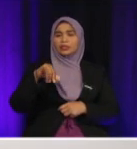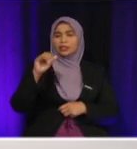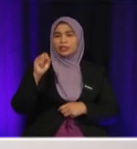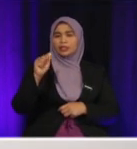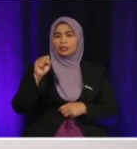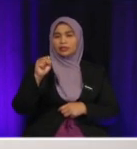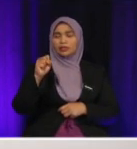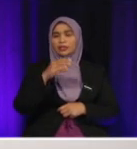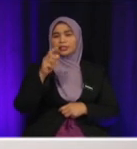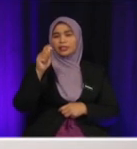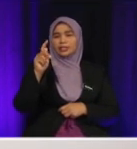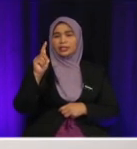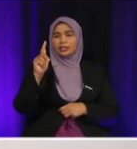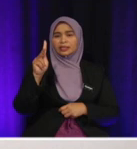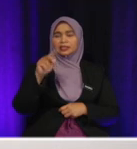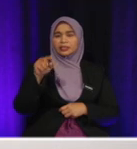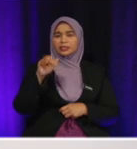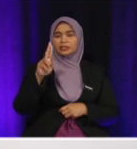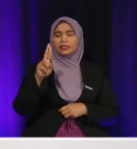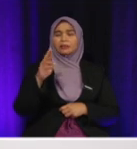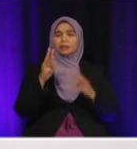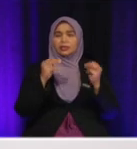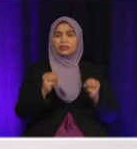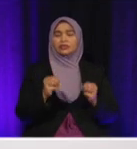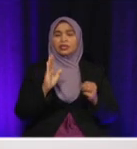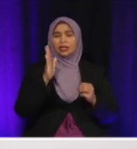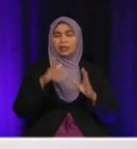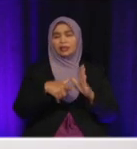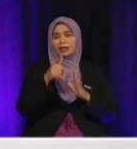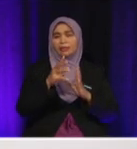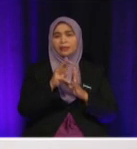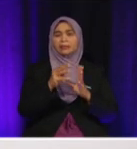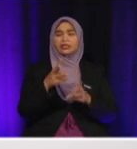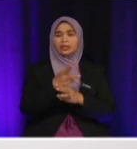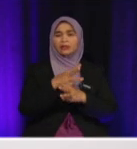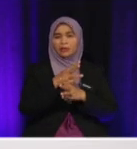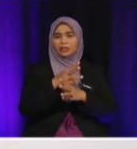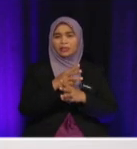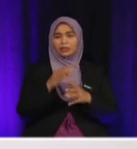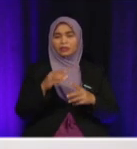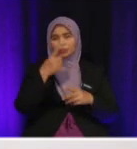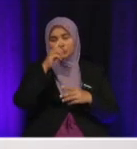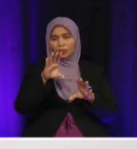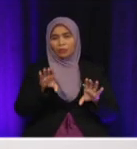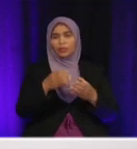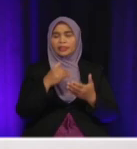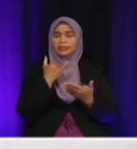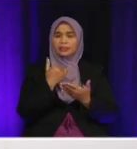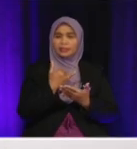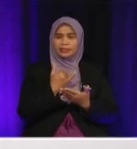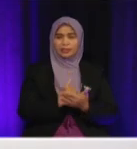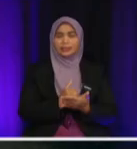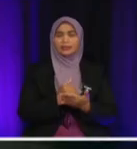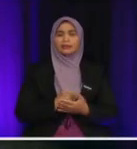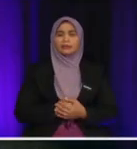berwaspada melakukan kesalahan. Ini kerana mereka akan dikenakan hukuman jika melakukan kesalahan yang melampaui batas.